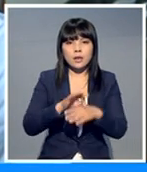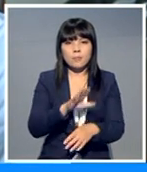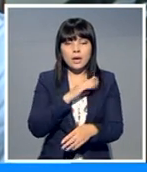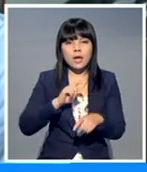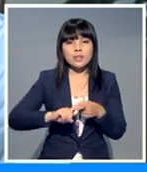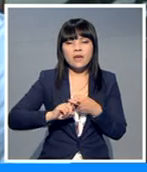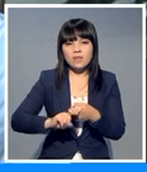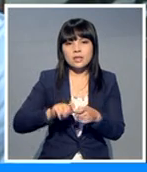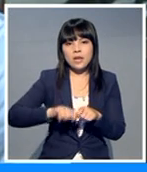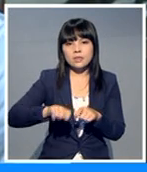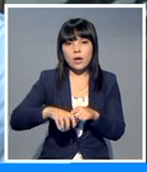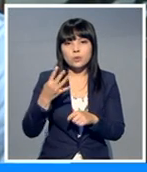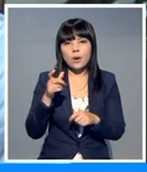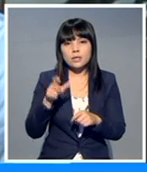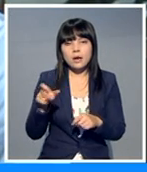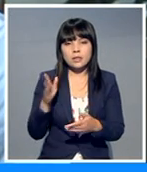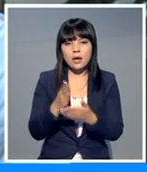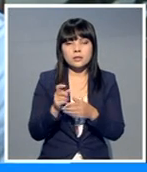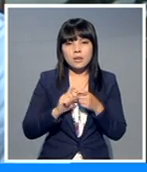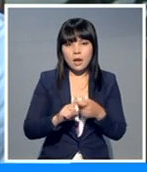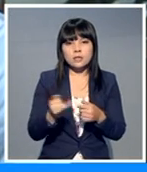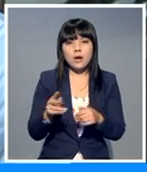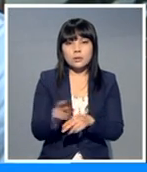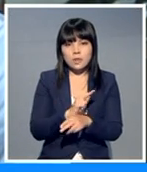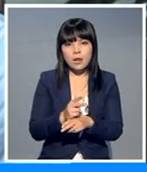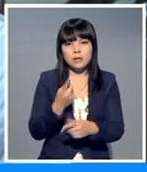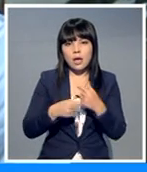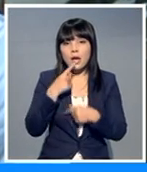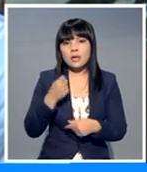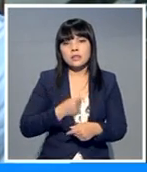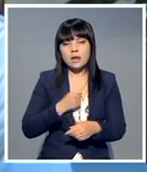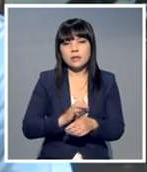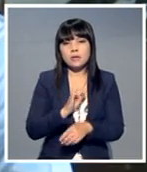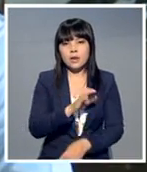Инфекция жұқтырған тағы 4 адам анықталды. Олар емделіп, қазір әскери бөлімшеде борыштарын өтеп жүр.